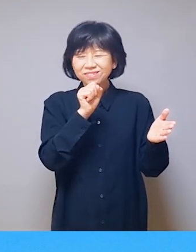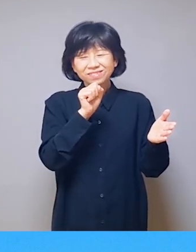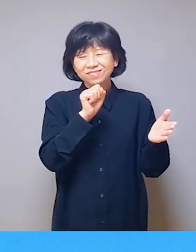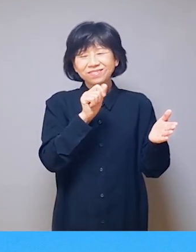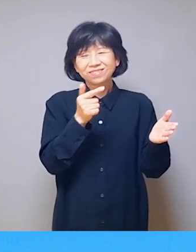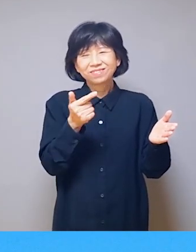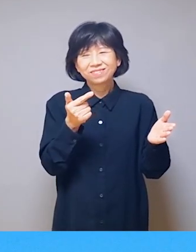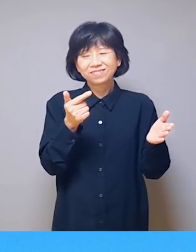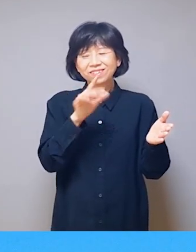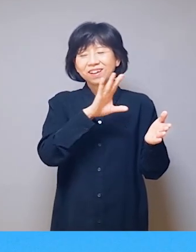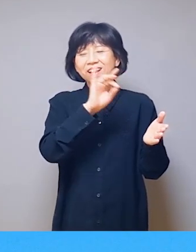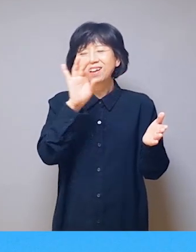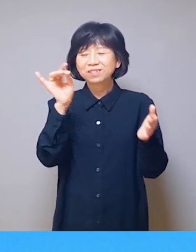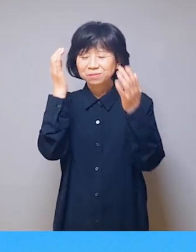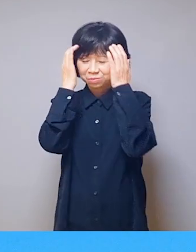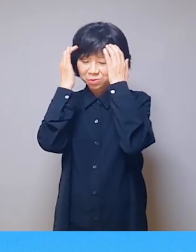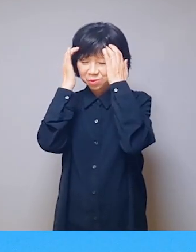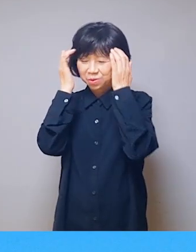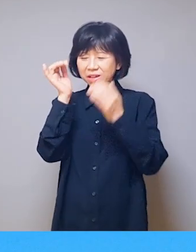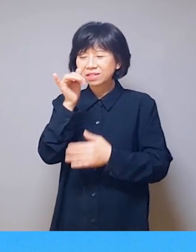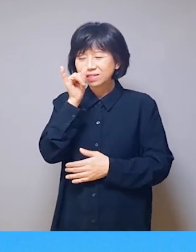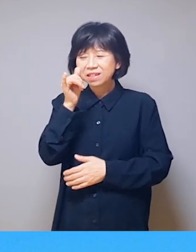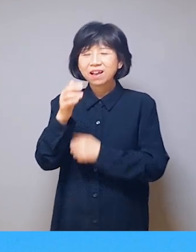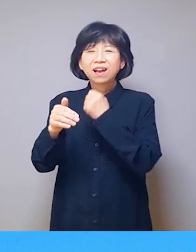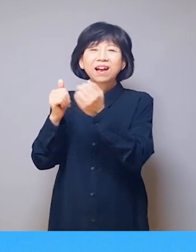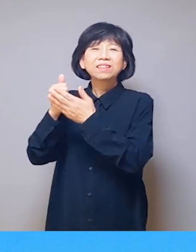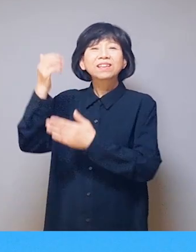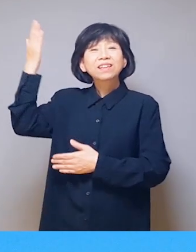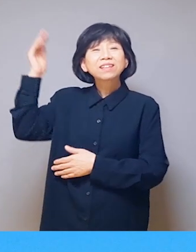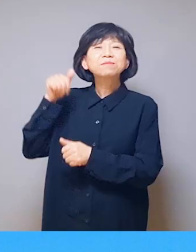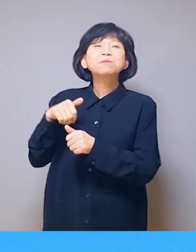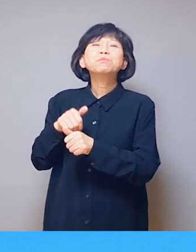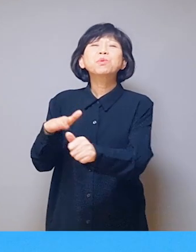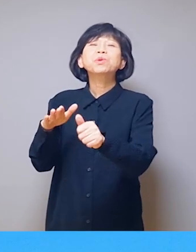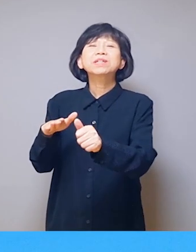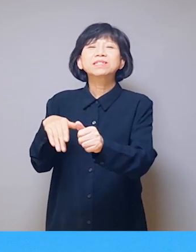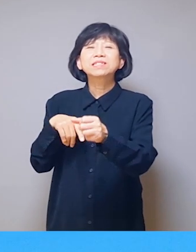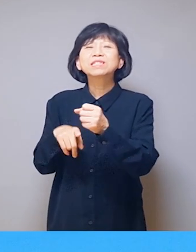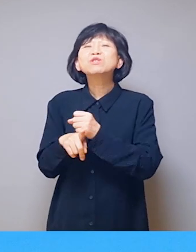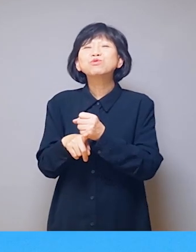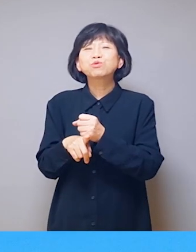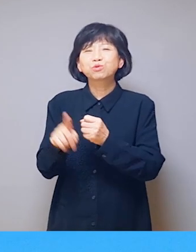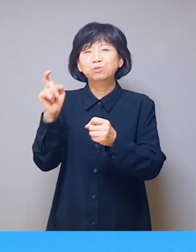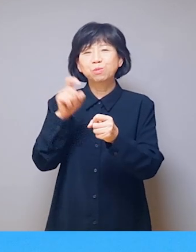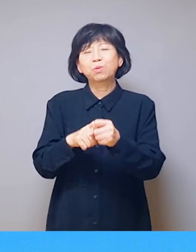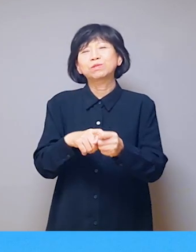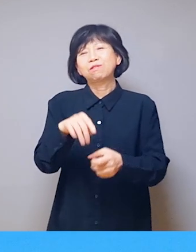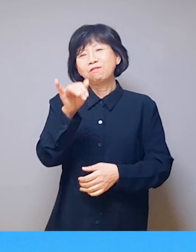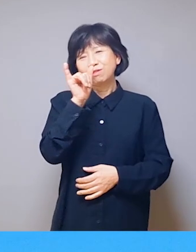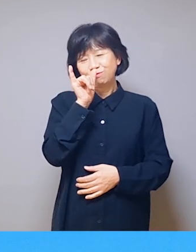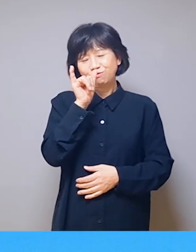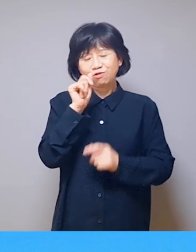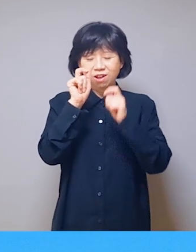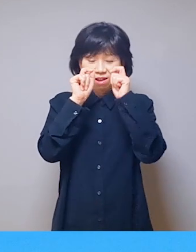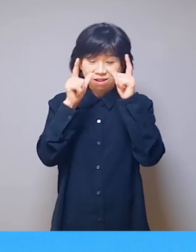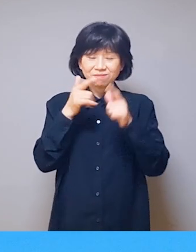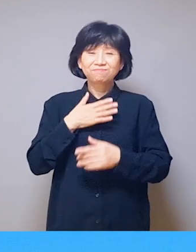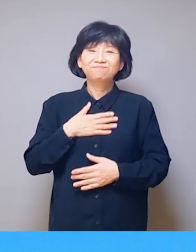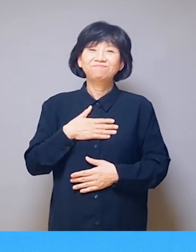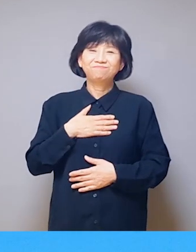길이 있을 수 있는데 그 길을 하나님이 보내시는 이유가 있구나라는